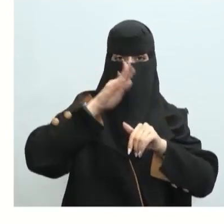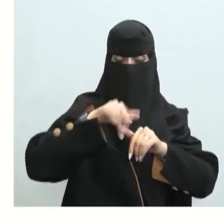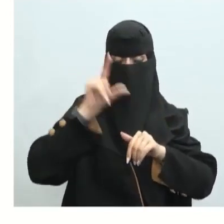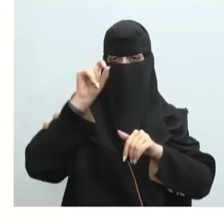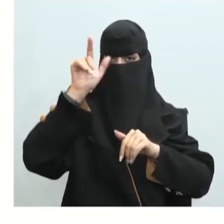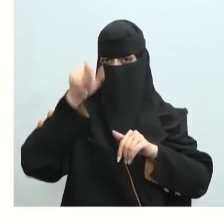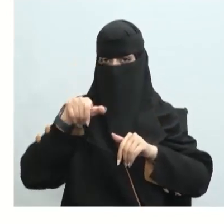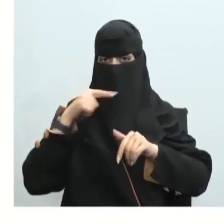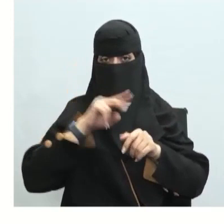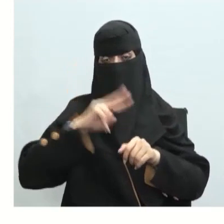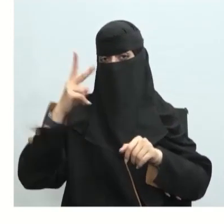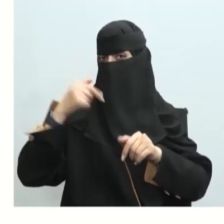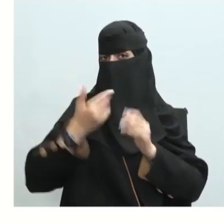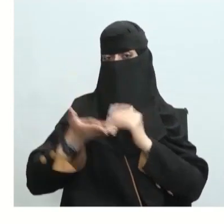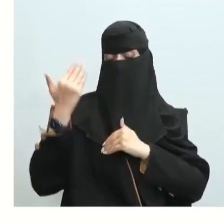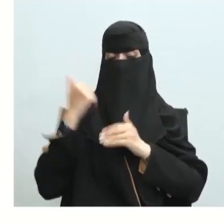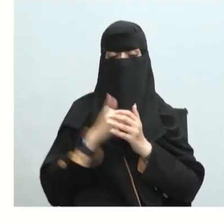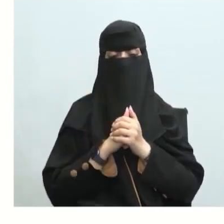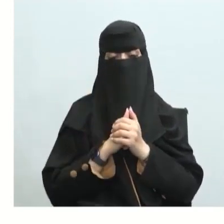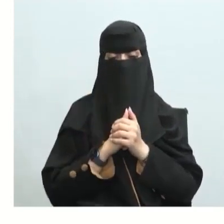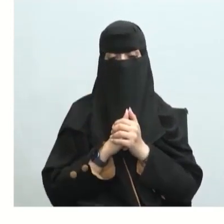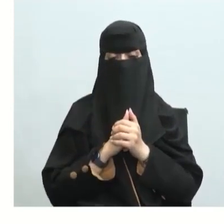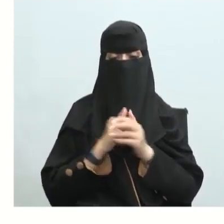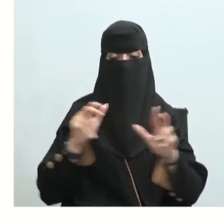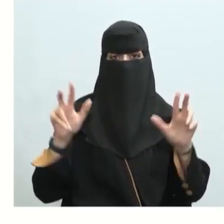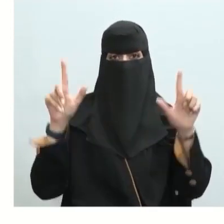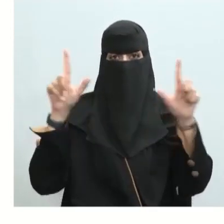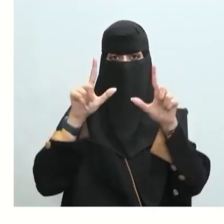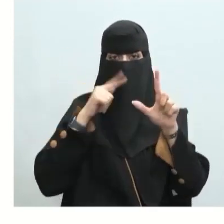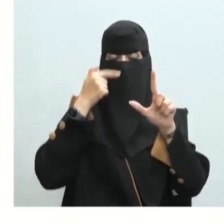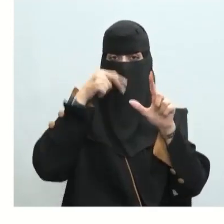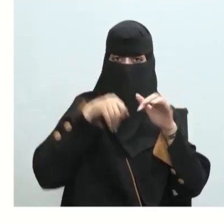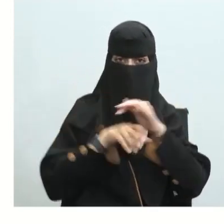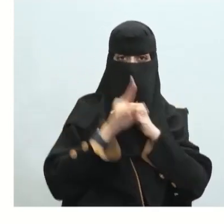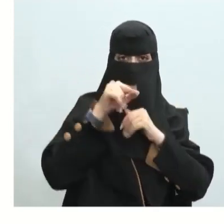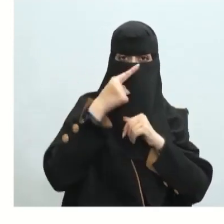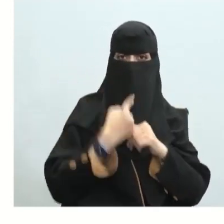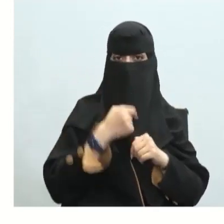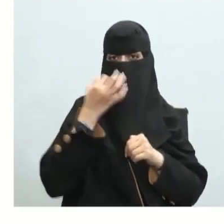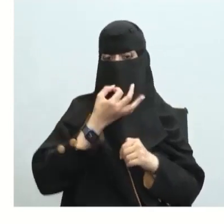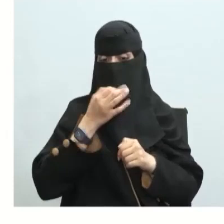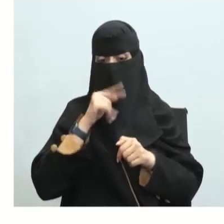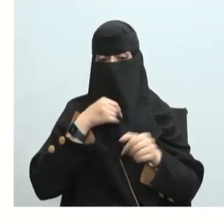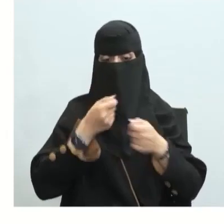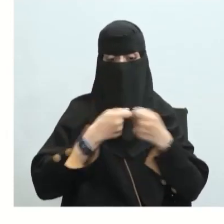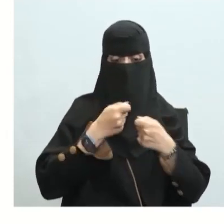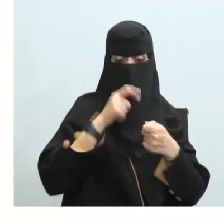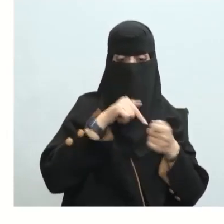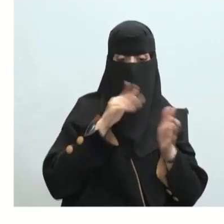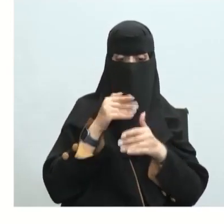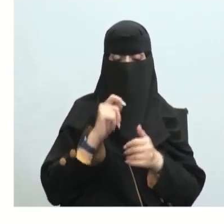مميزا ومختلفا عن الاخرين العرض عرض ما يريد المتحدث تسويقه